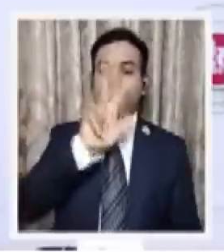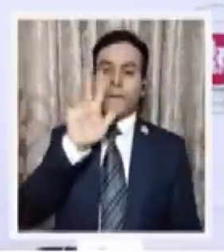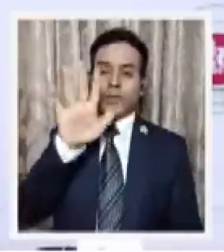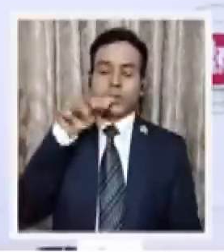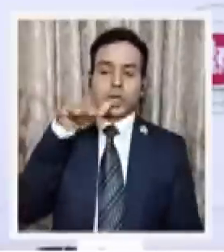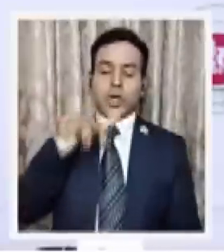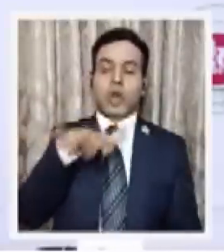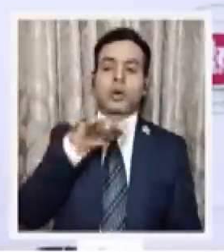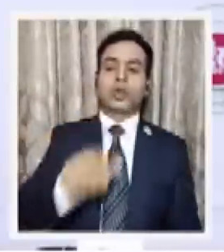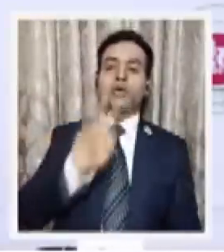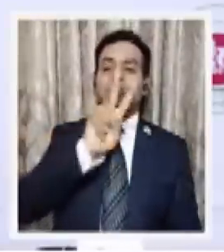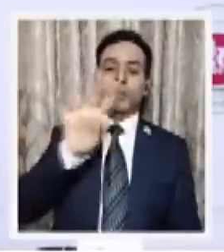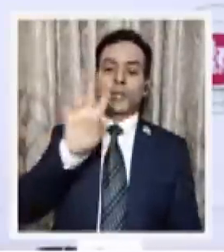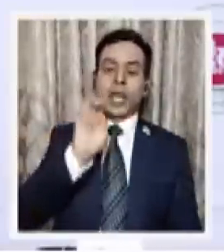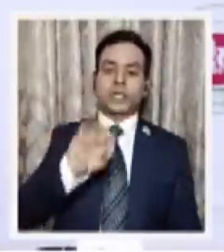1,85,24,643টি।